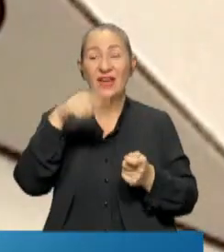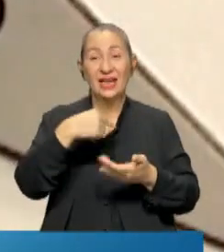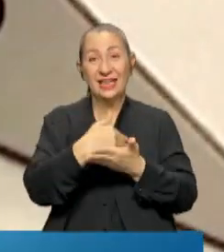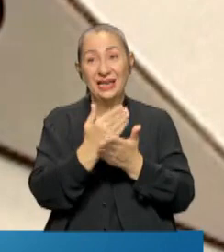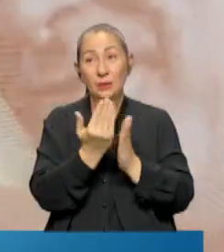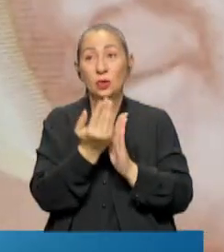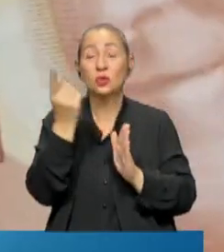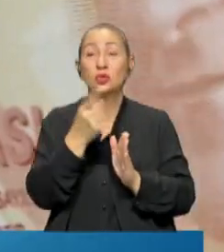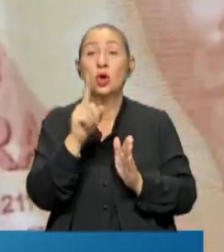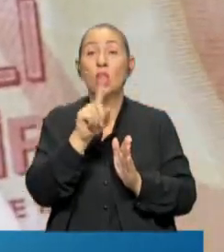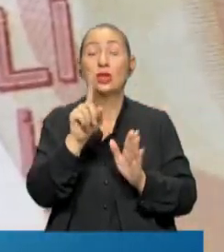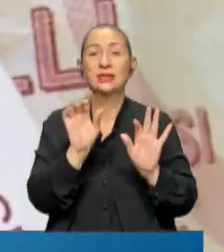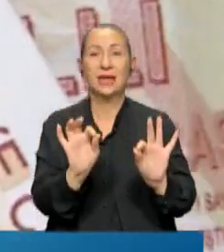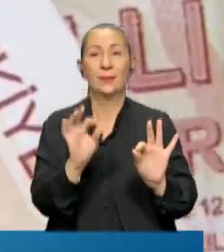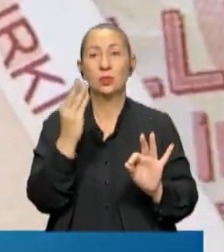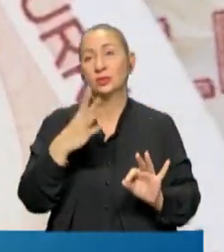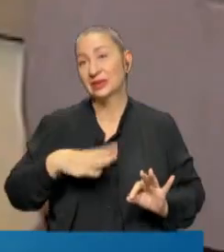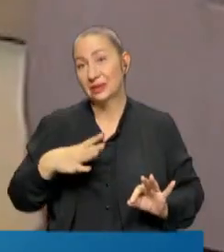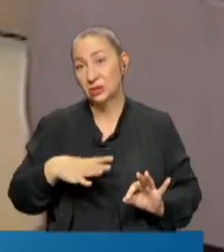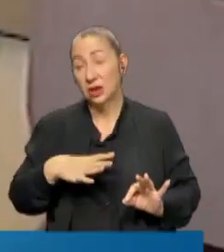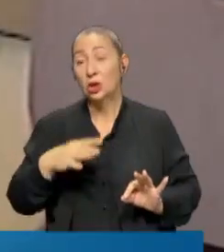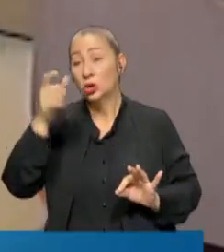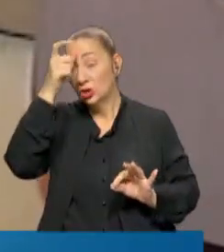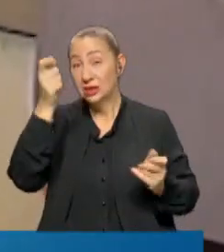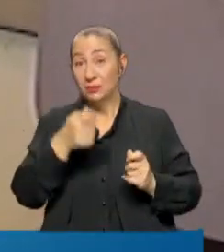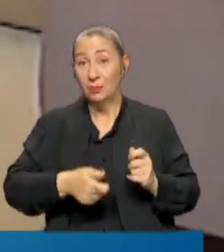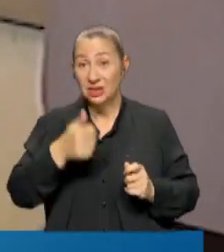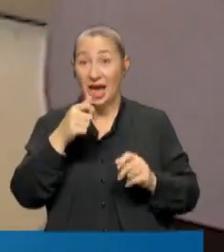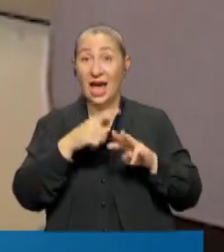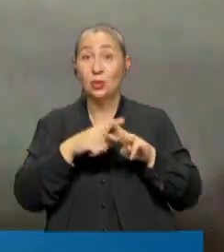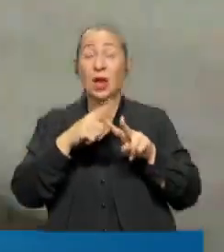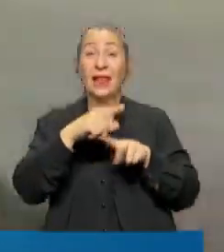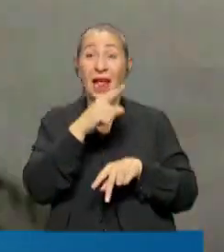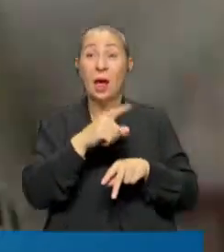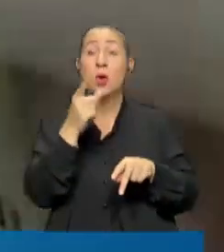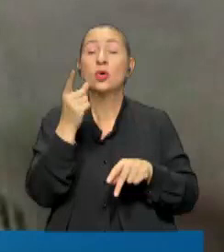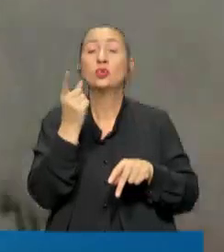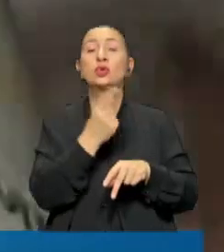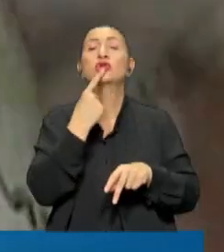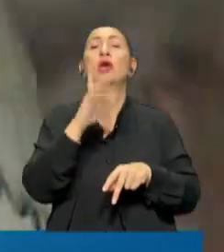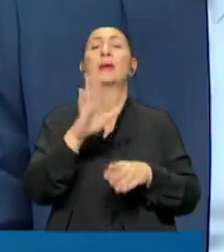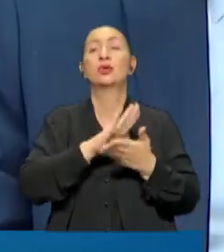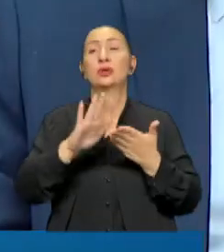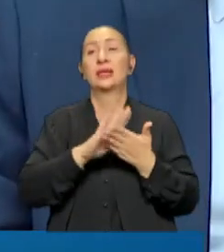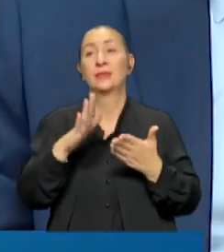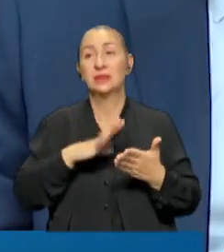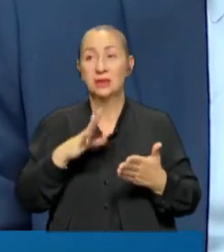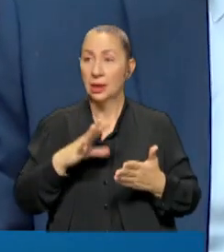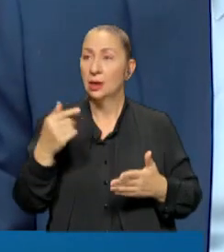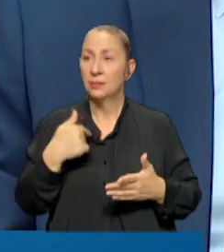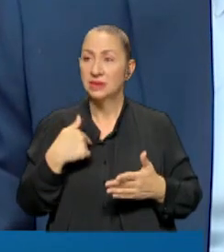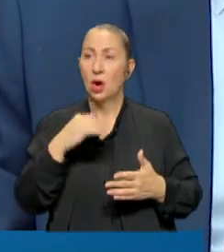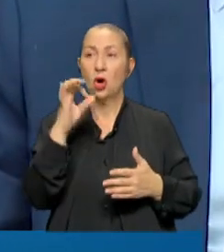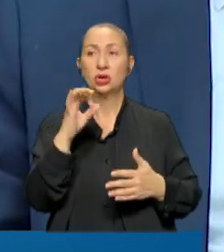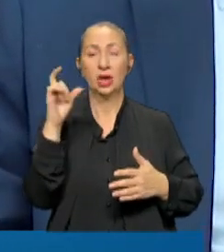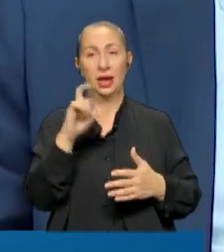dilimi %10 ile sabitlensin demişti. Türk İş Başkanı Ergün Atalay da oran vermeden düzenleme istedi. Bize